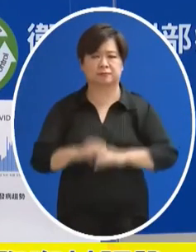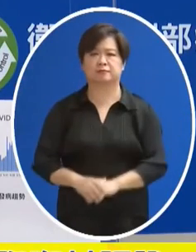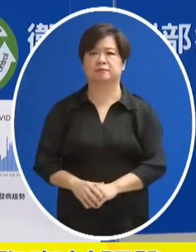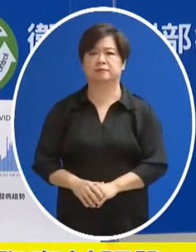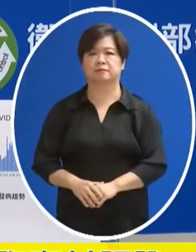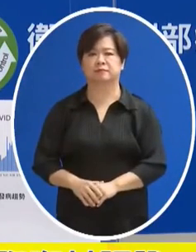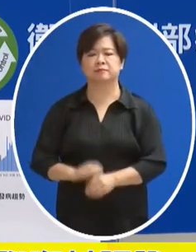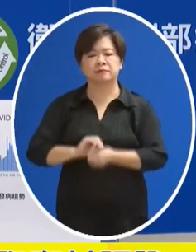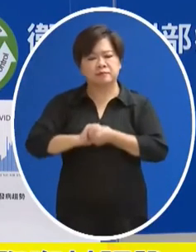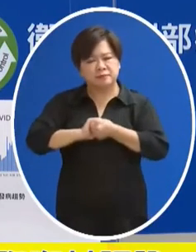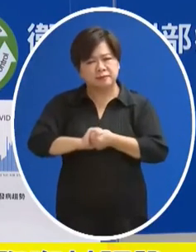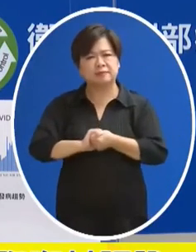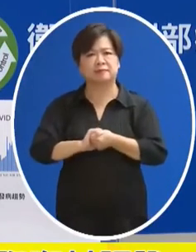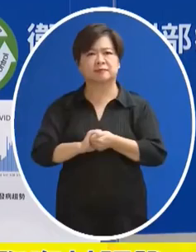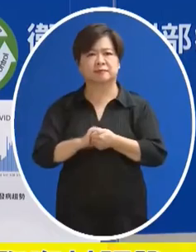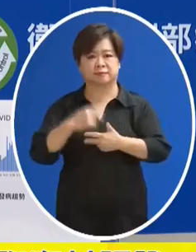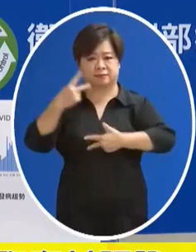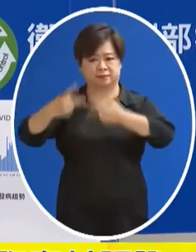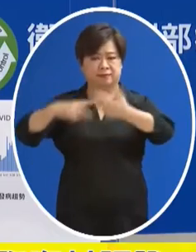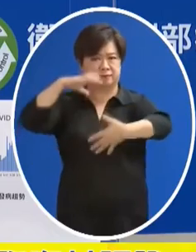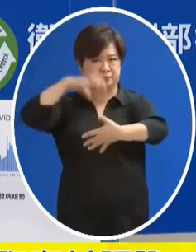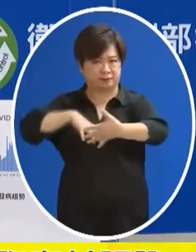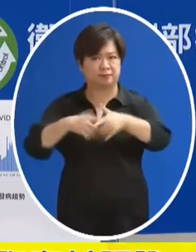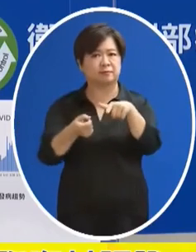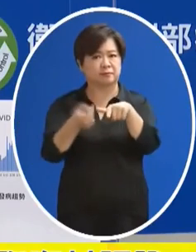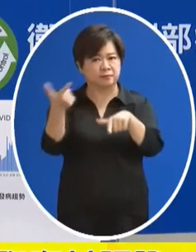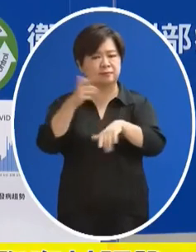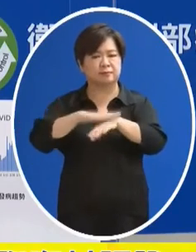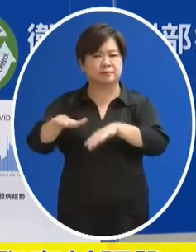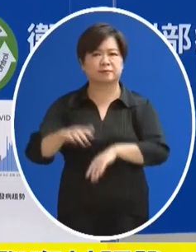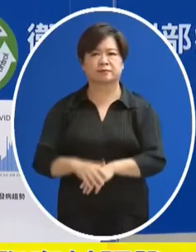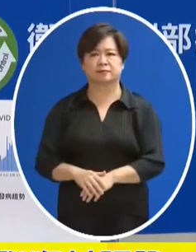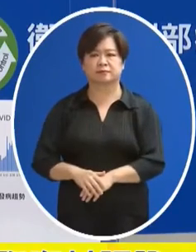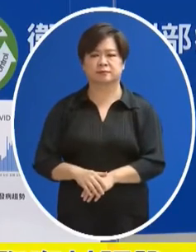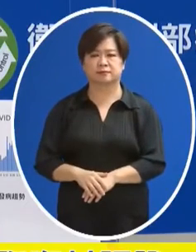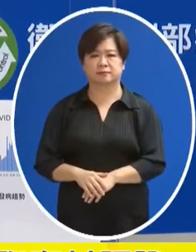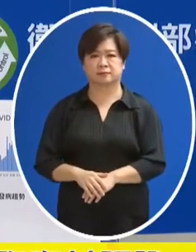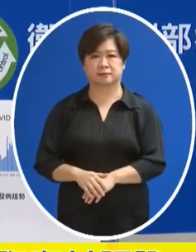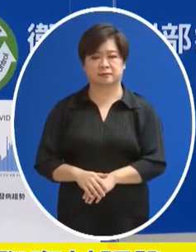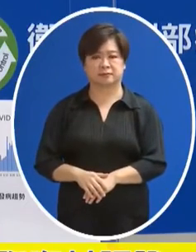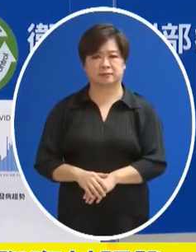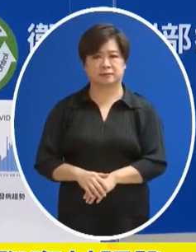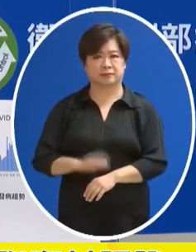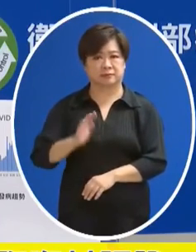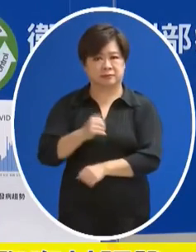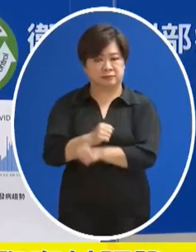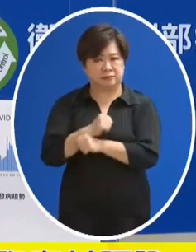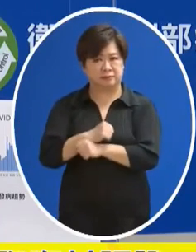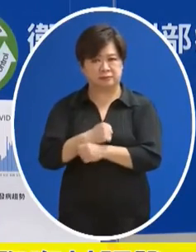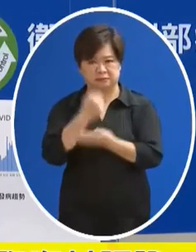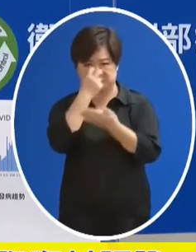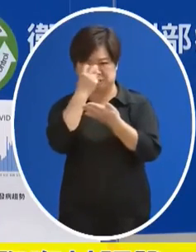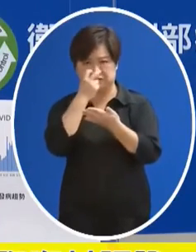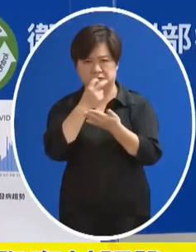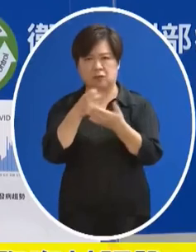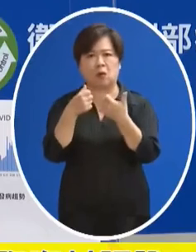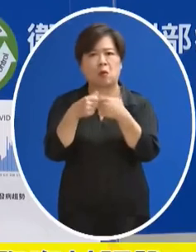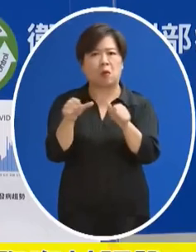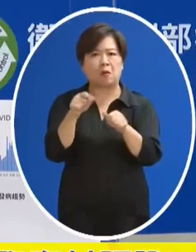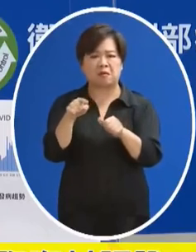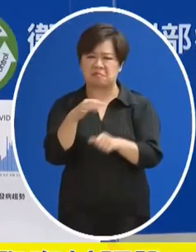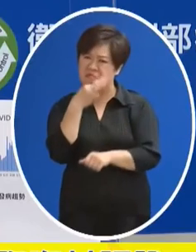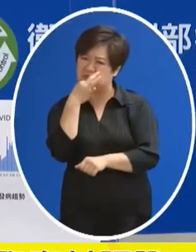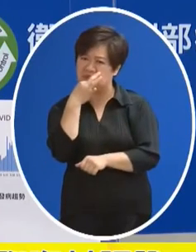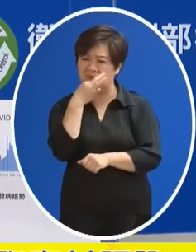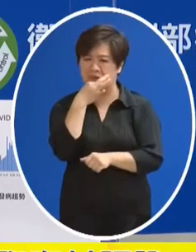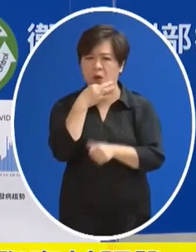好，所以一定会把这个在两周里面来做公告。那只是有一些如果牵涉到审查的公平性，那我会跟专家来